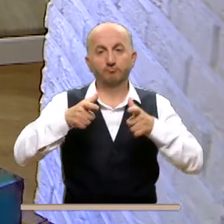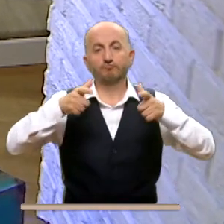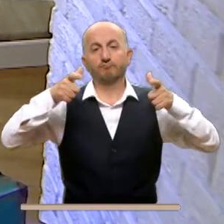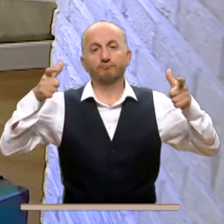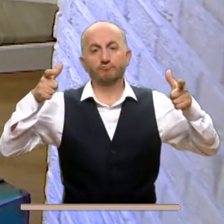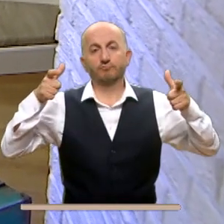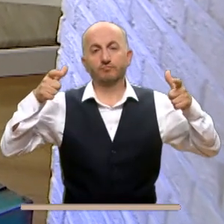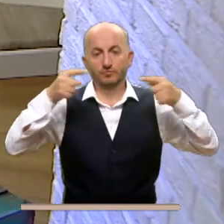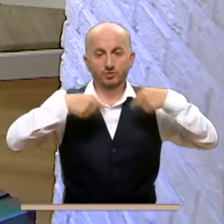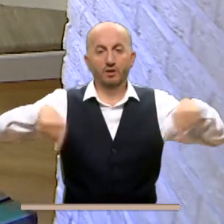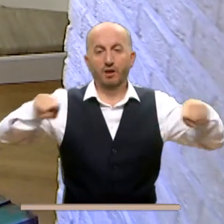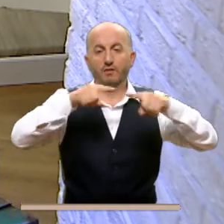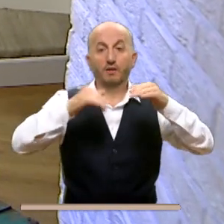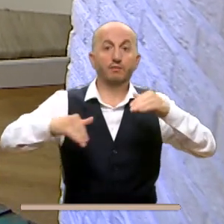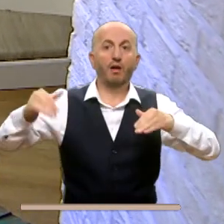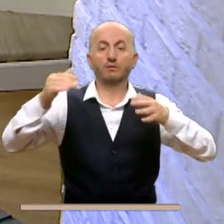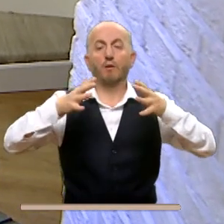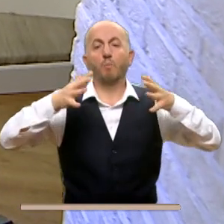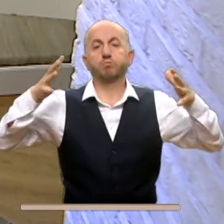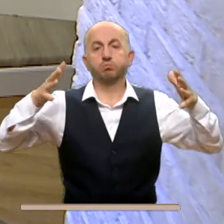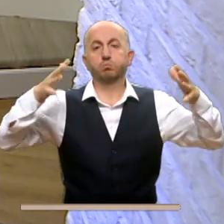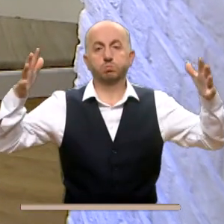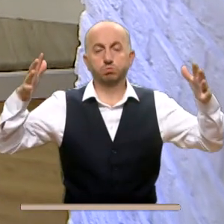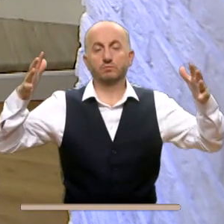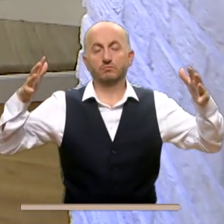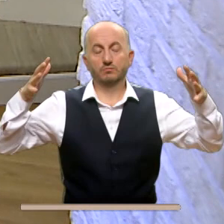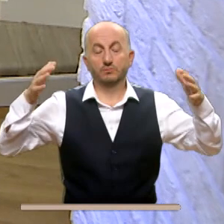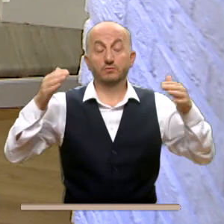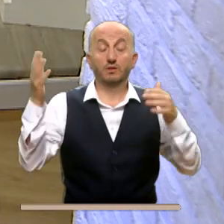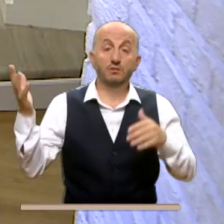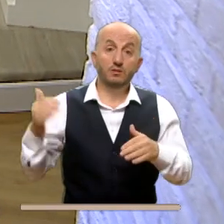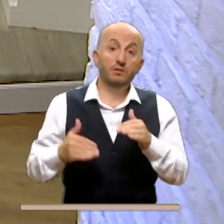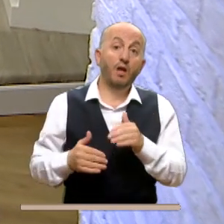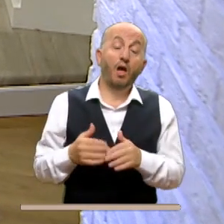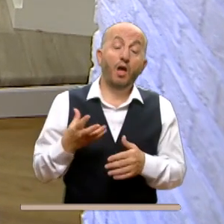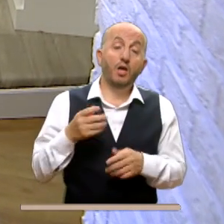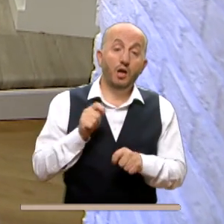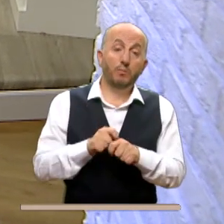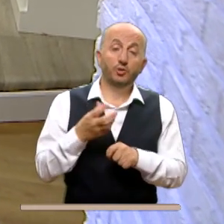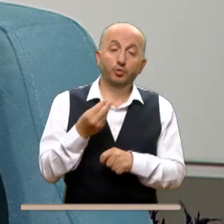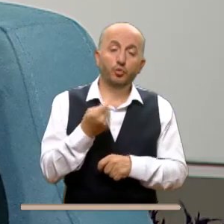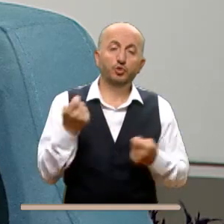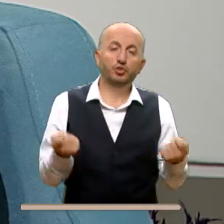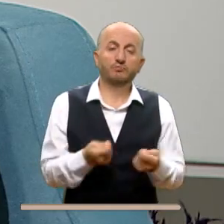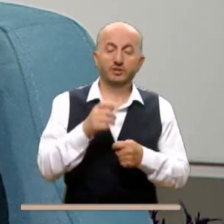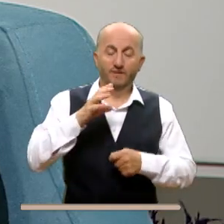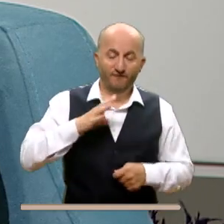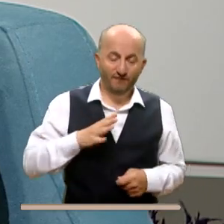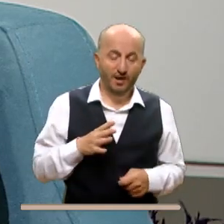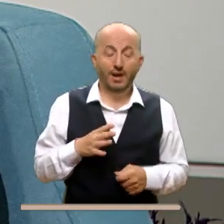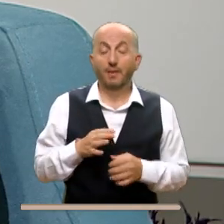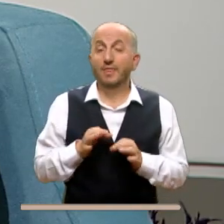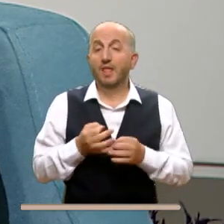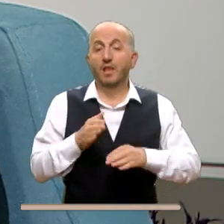gün daire daha da büyümüş. Hamdolsun. Biz şunun farkındayız. Daha yapacak çok işimiz var. Ama